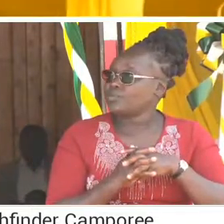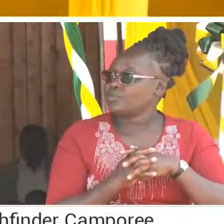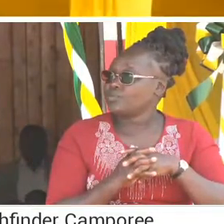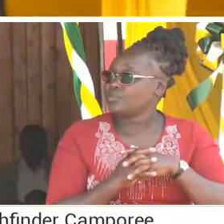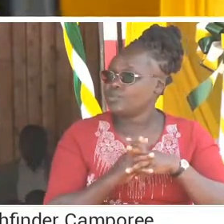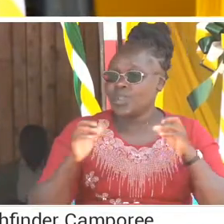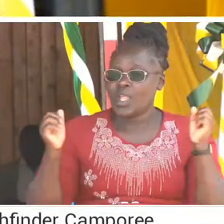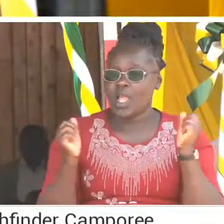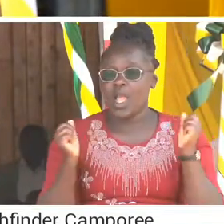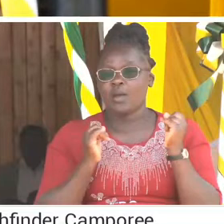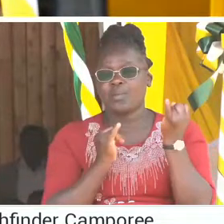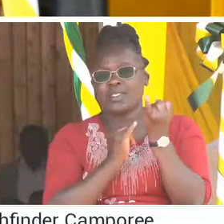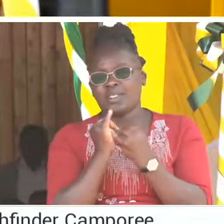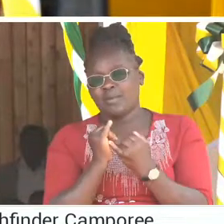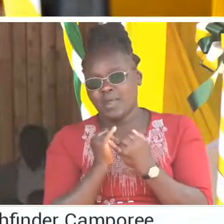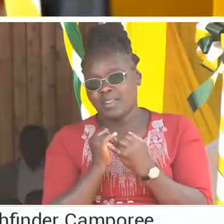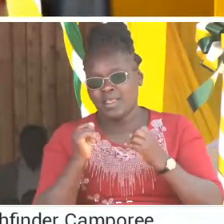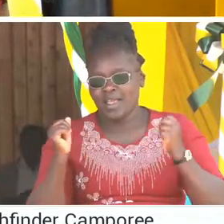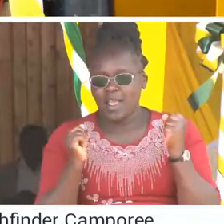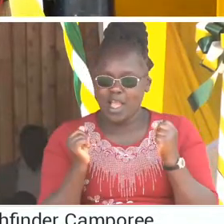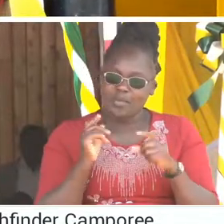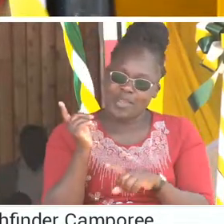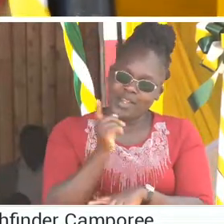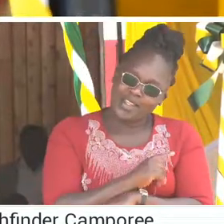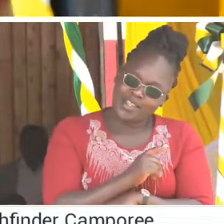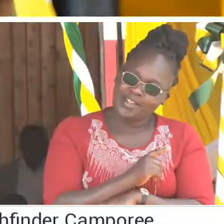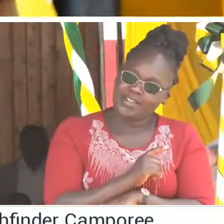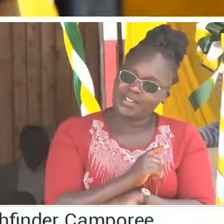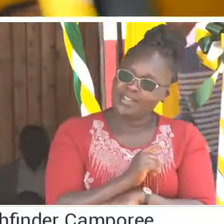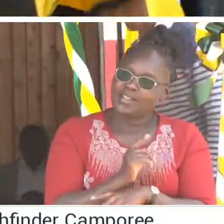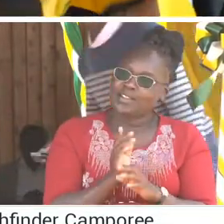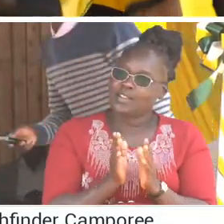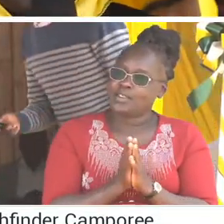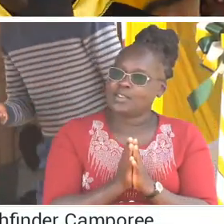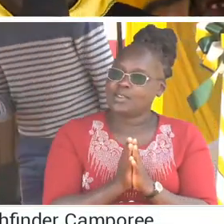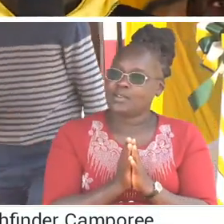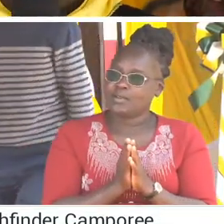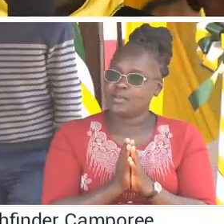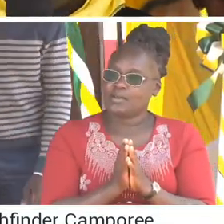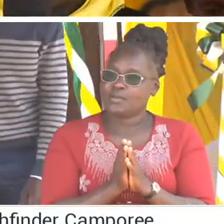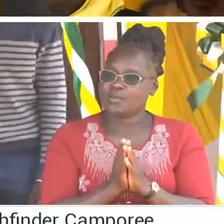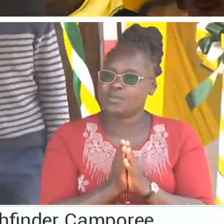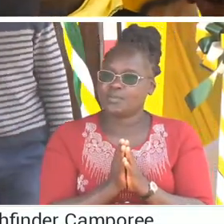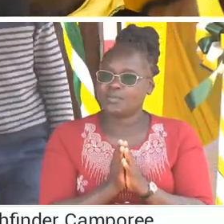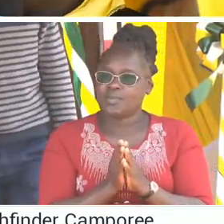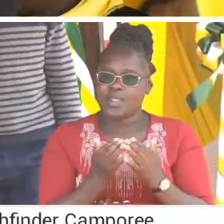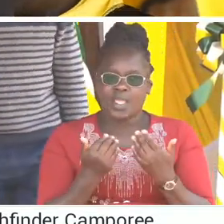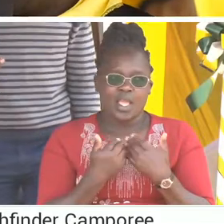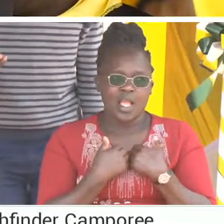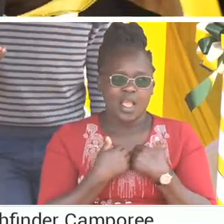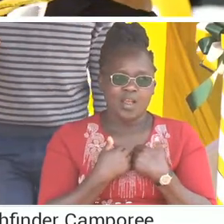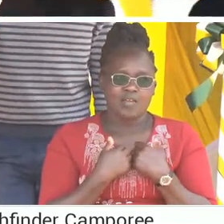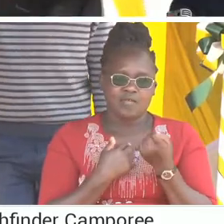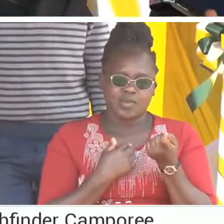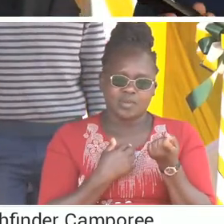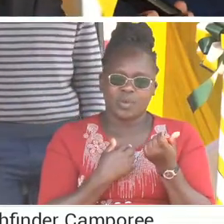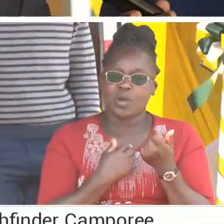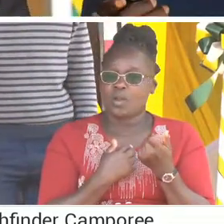Happy Sabbath. Happy day. So sitakuwa na mambo mengi. Jina langu